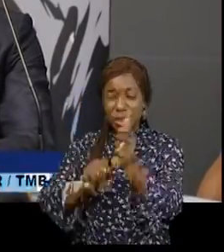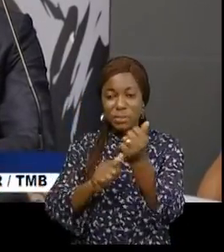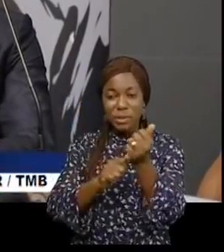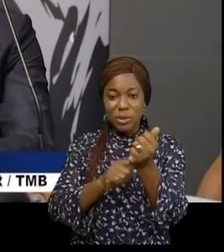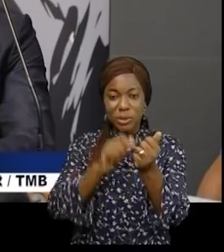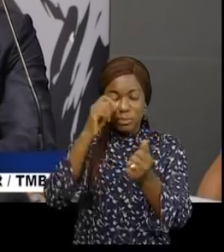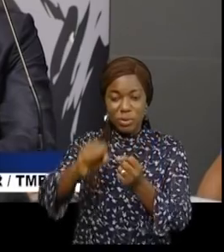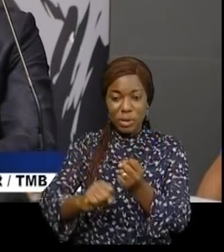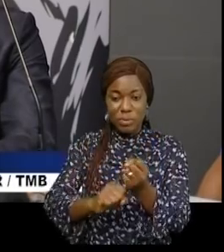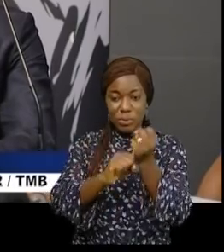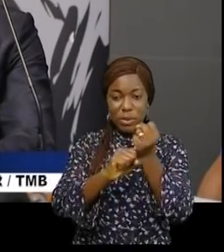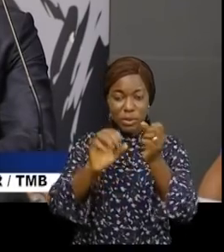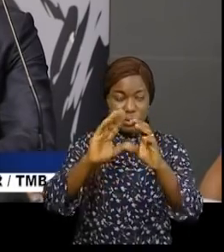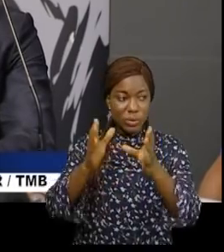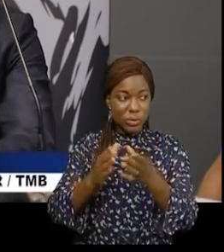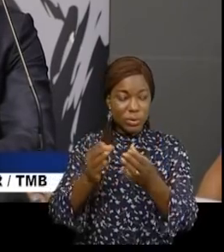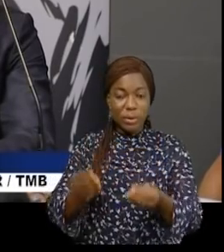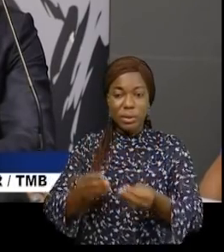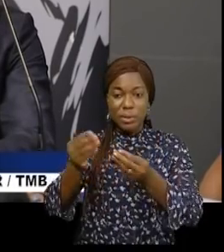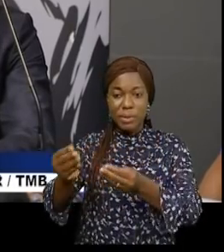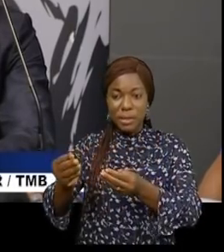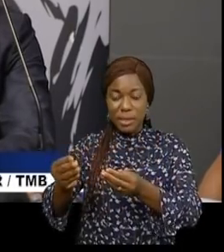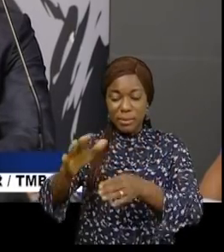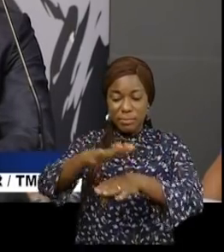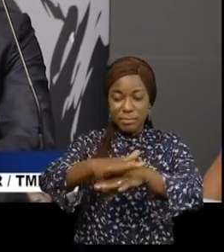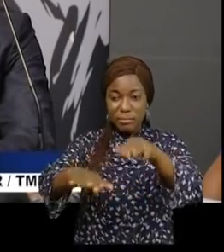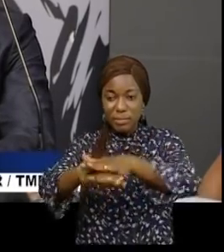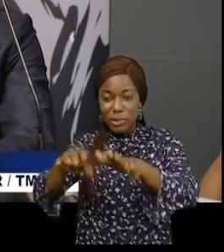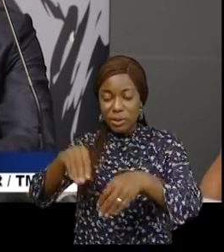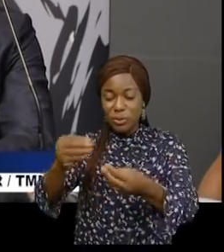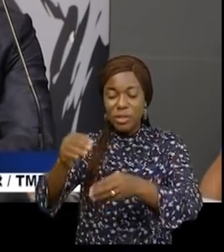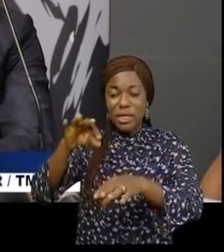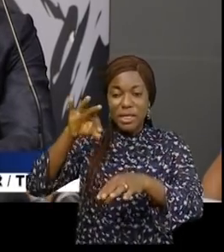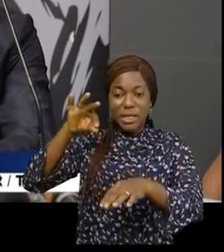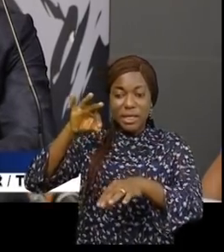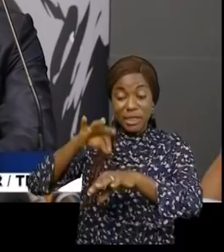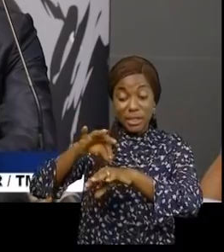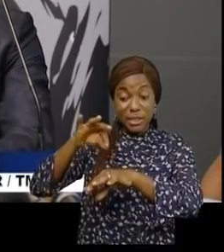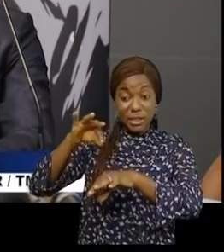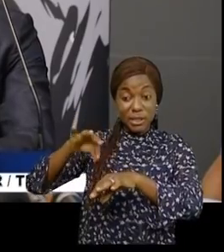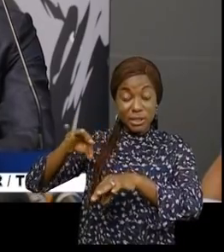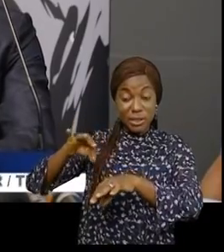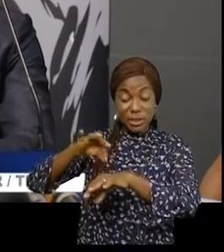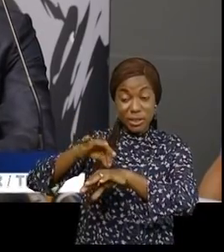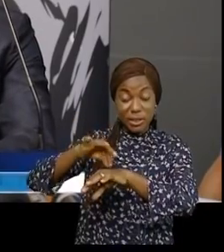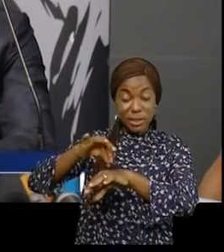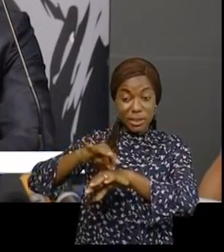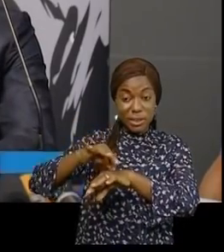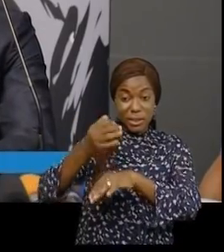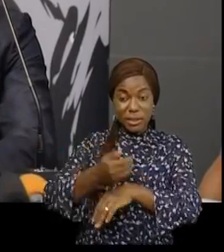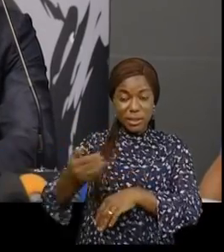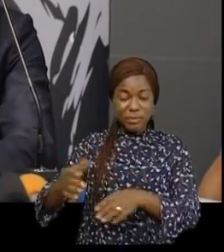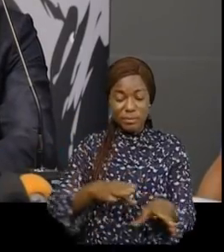Si on peut tous y mettre la main et donner la chance à ces enfants de pouvoir quitter la rue et devenir des acteurs